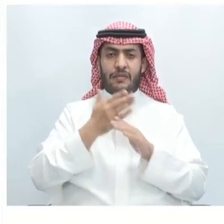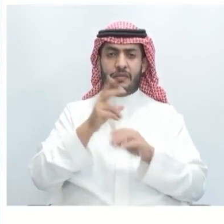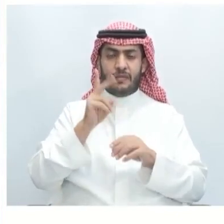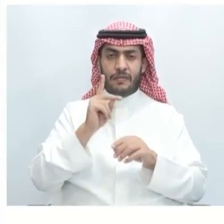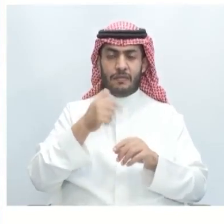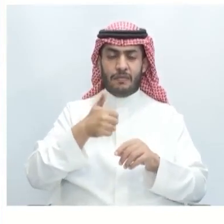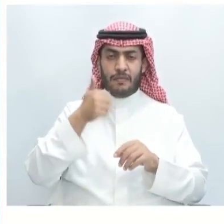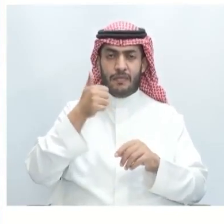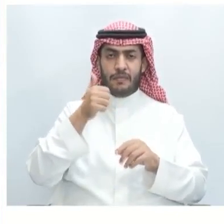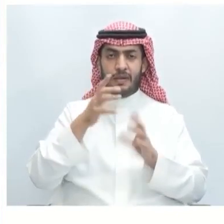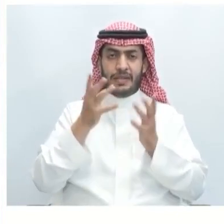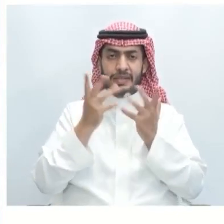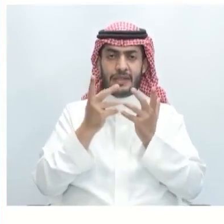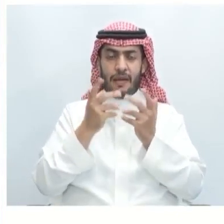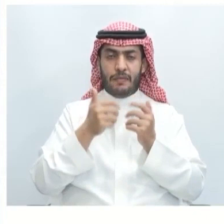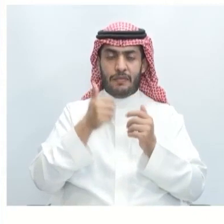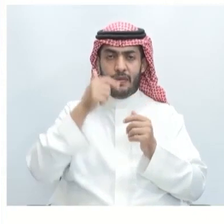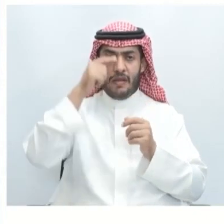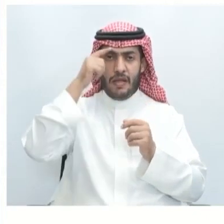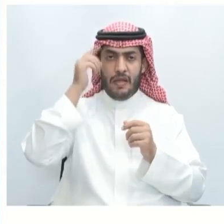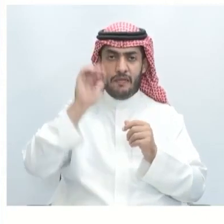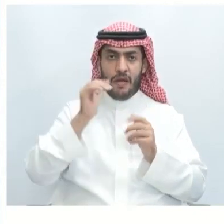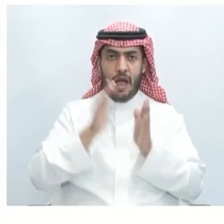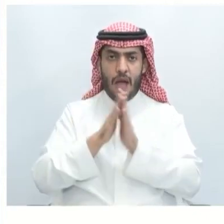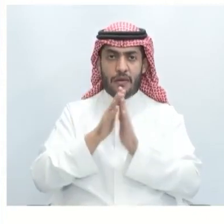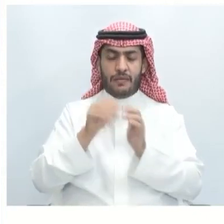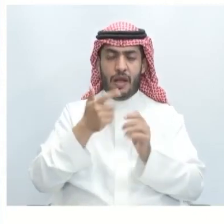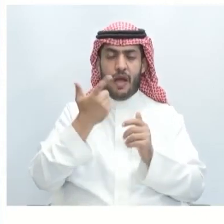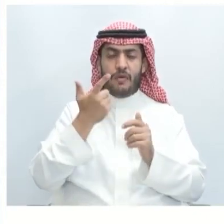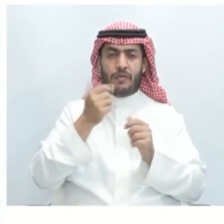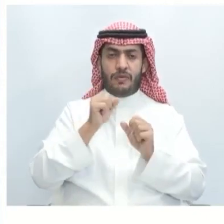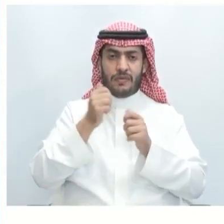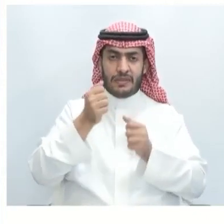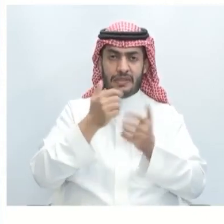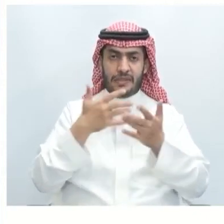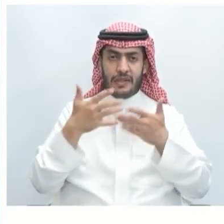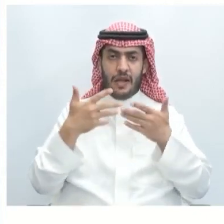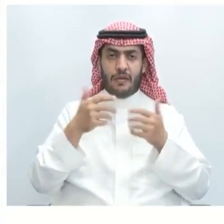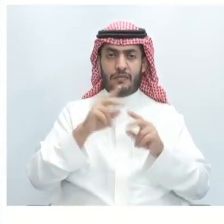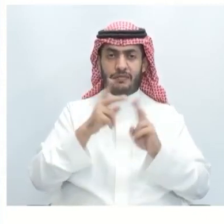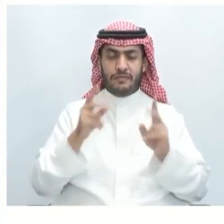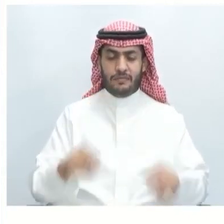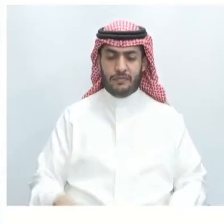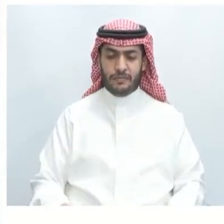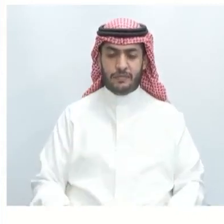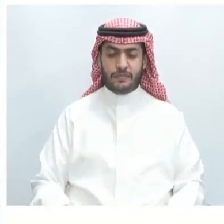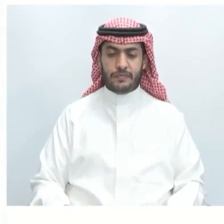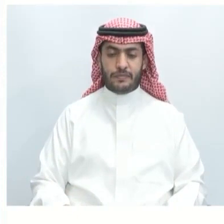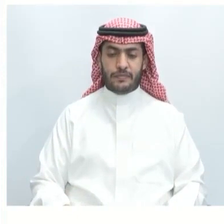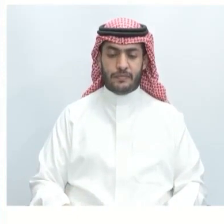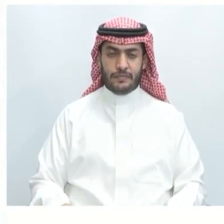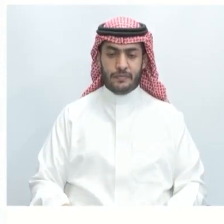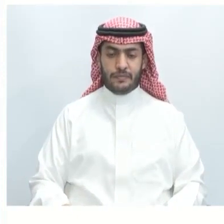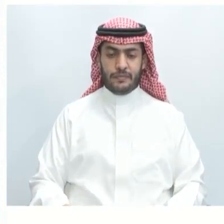بعمليه حسابها اذا حدث مثلا تفاؤل او تشاه وطبقنا على وضع فقط التفاؤل